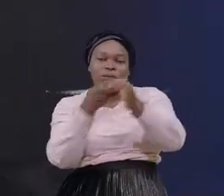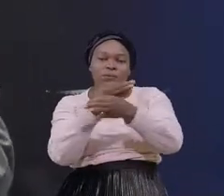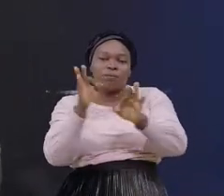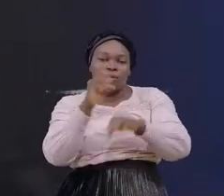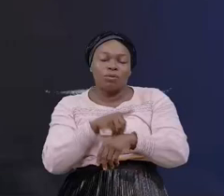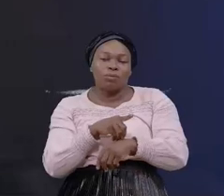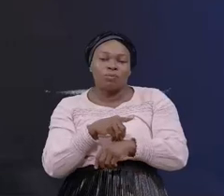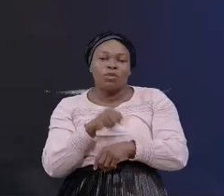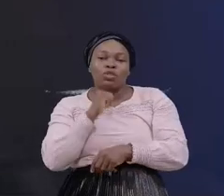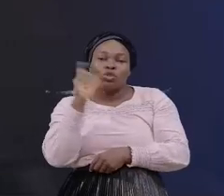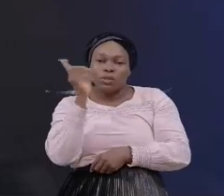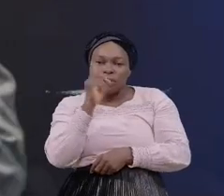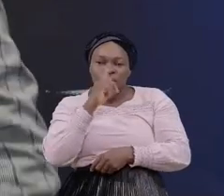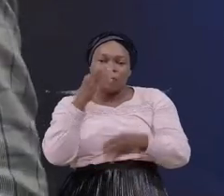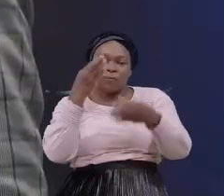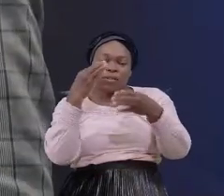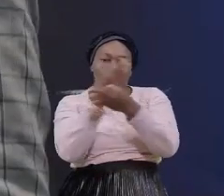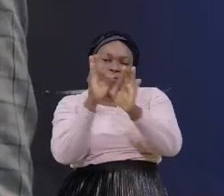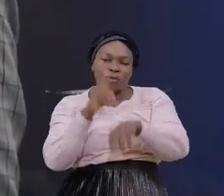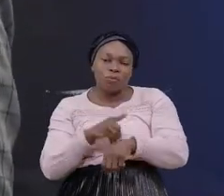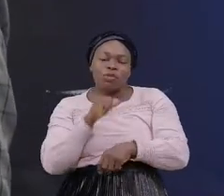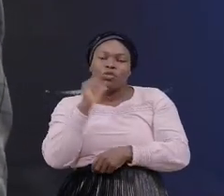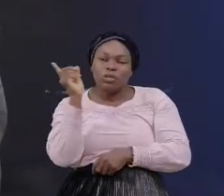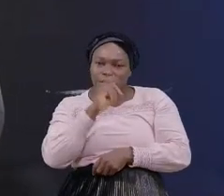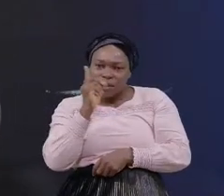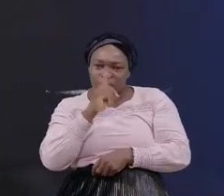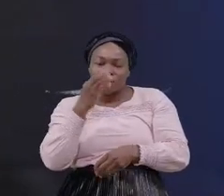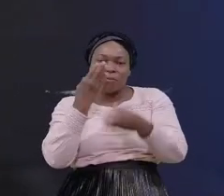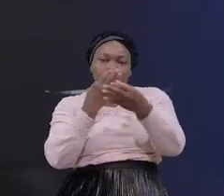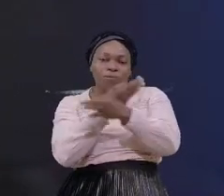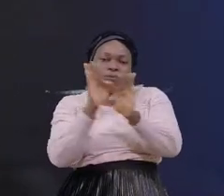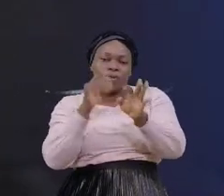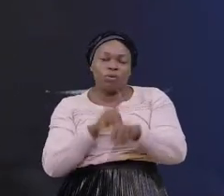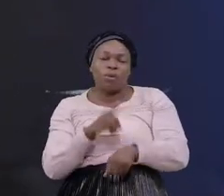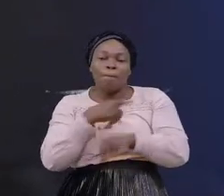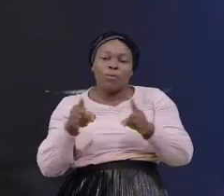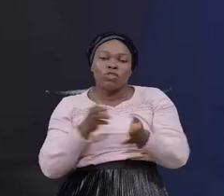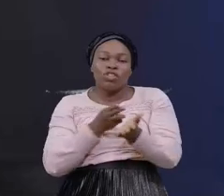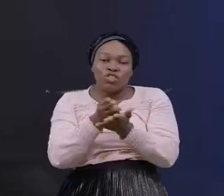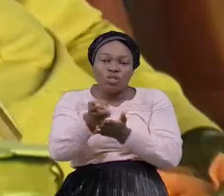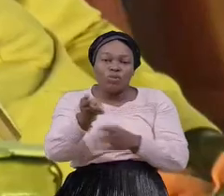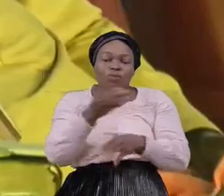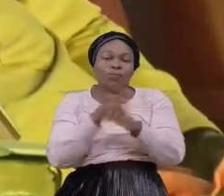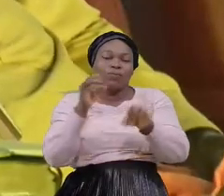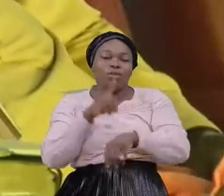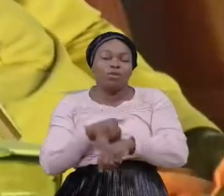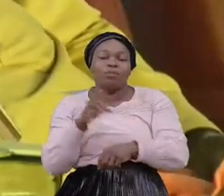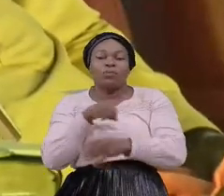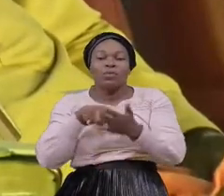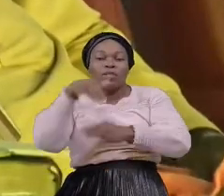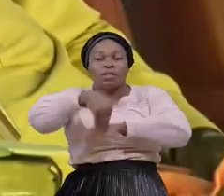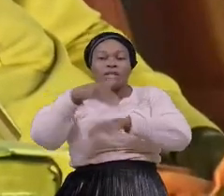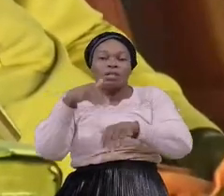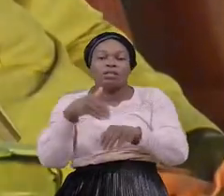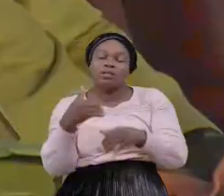de qualité inférieure, pas une fausse liberté, mais une liberté authentique que vous aurez ce